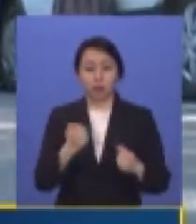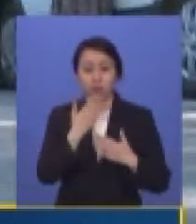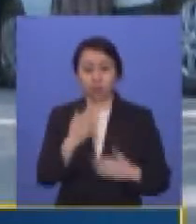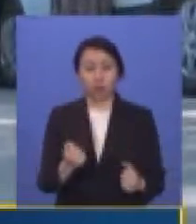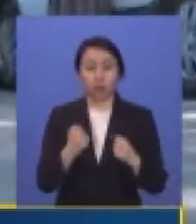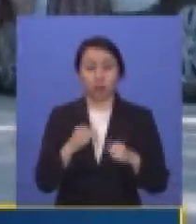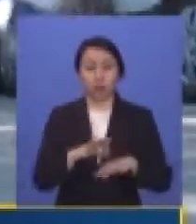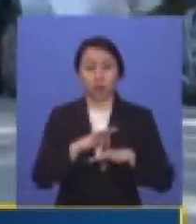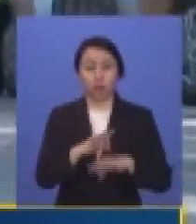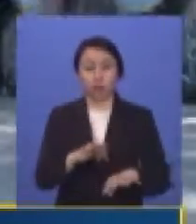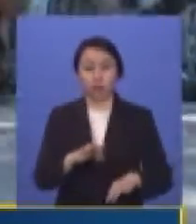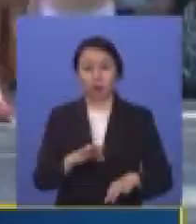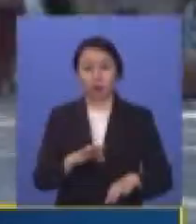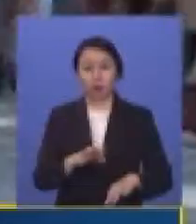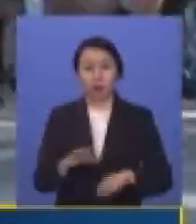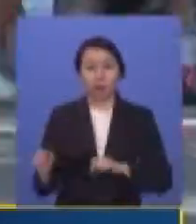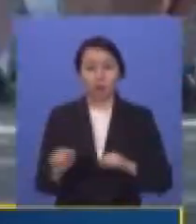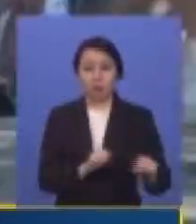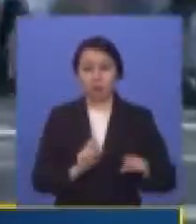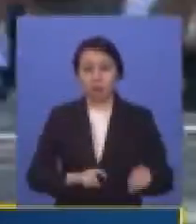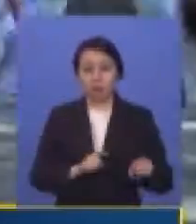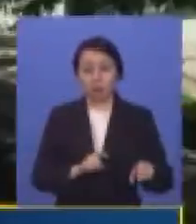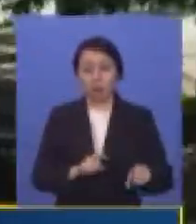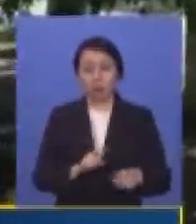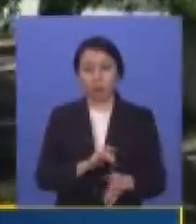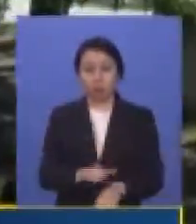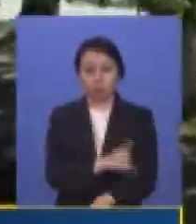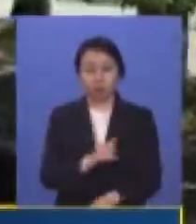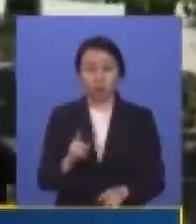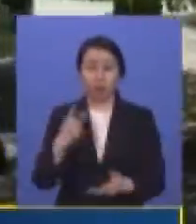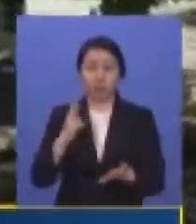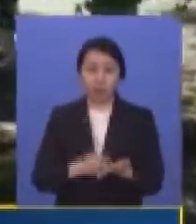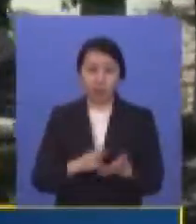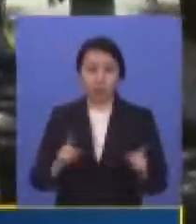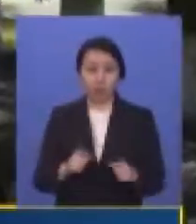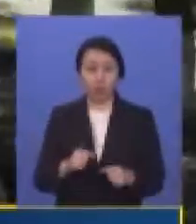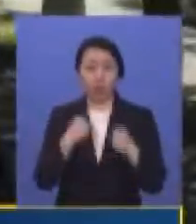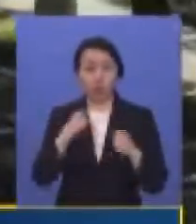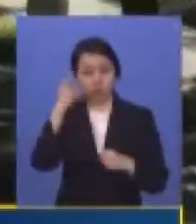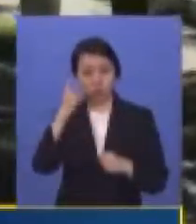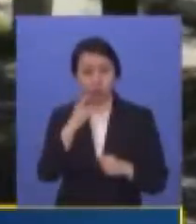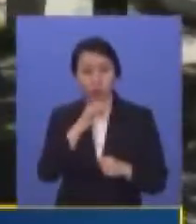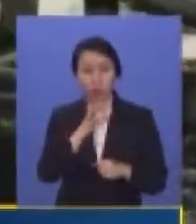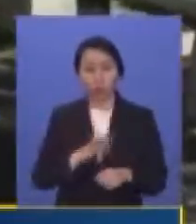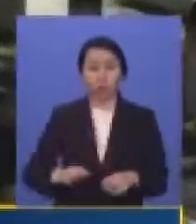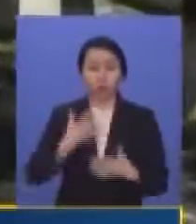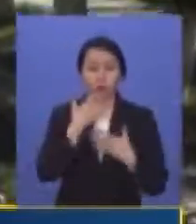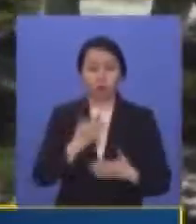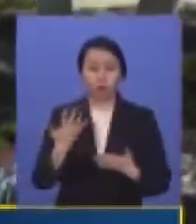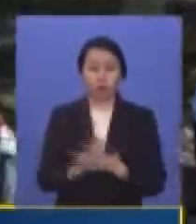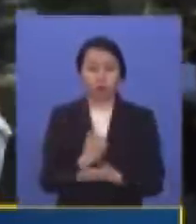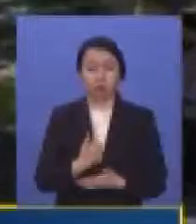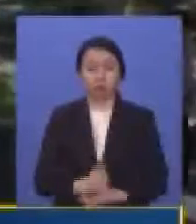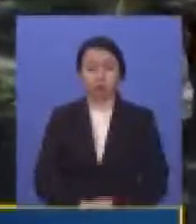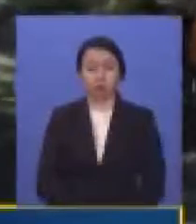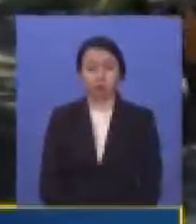спорта, провели массовый забег по улицам областного центра. Это еще раз доказывает, что спорт в Северо-Казахстанской области любят, а заслуги наших спортсменов ценят. Илья